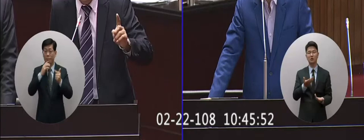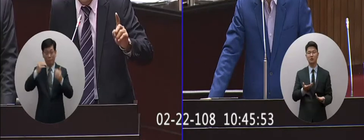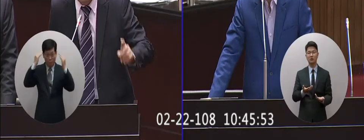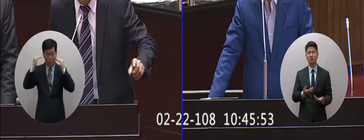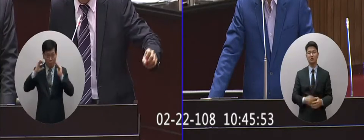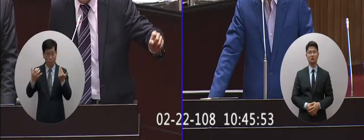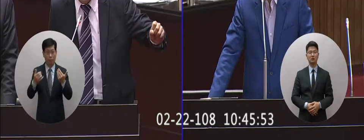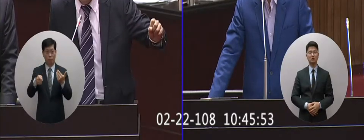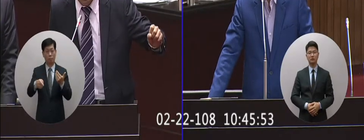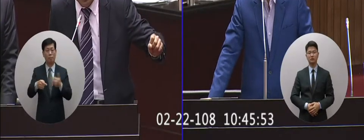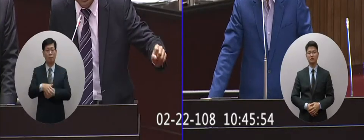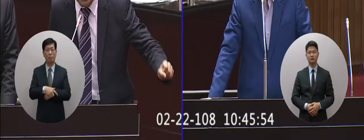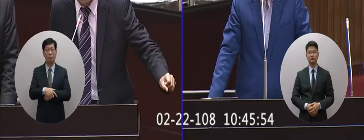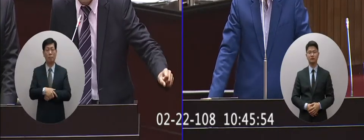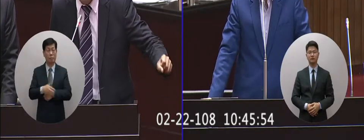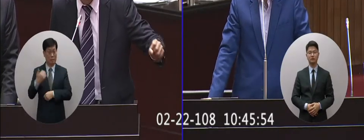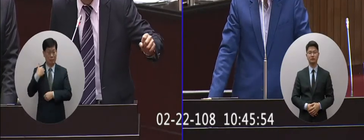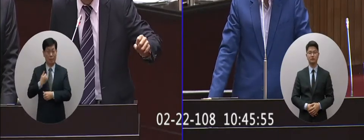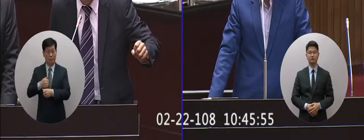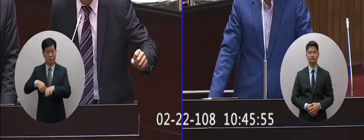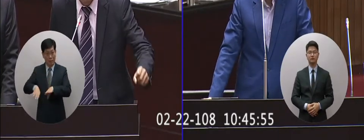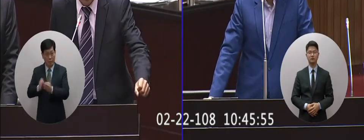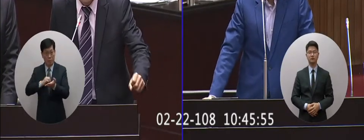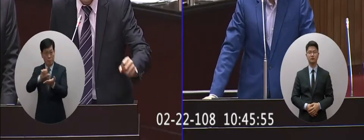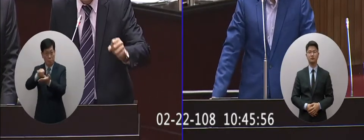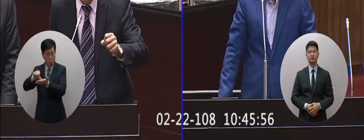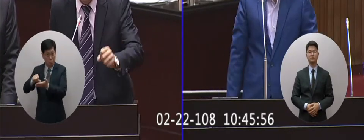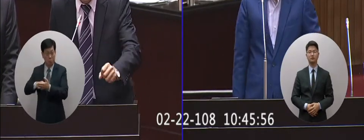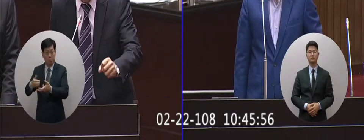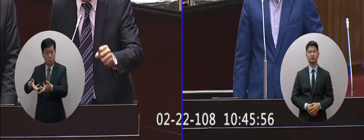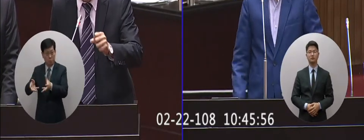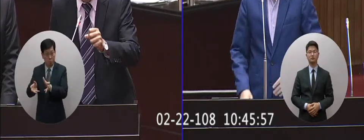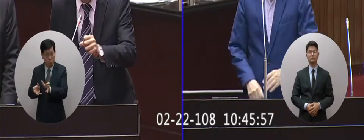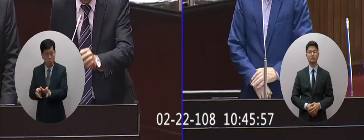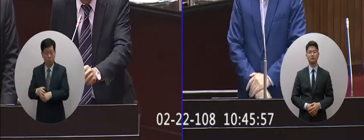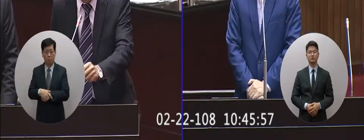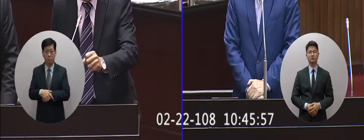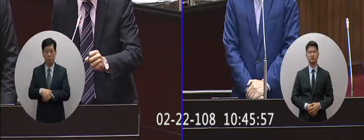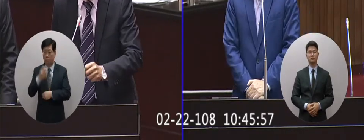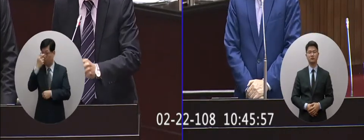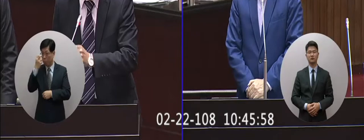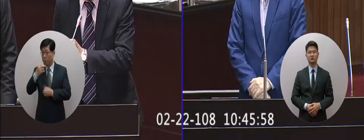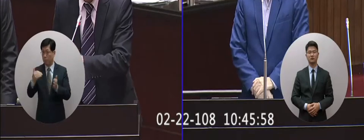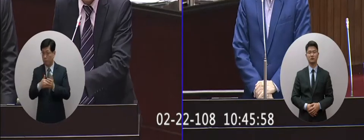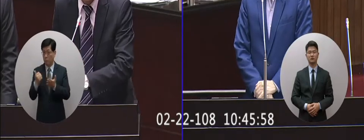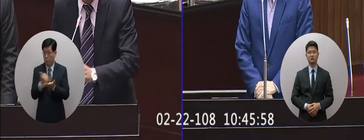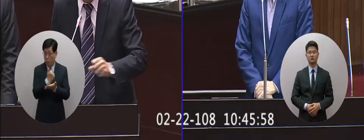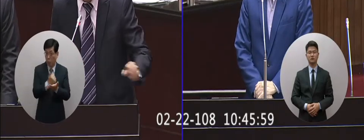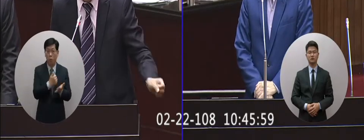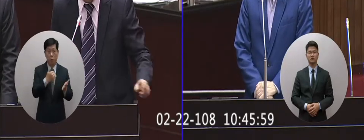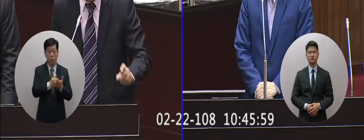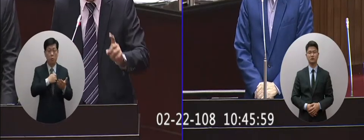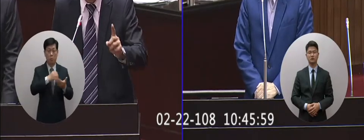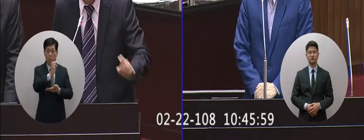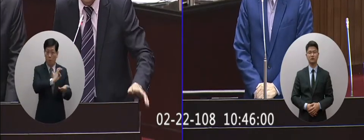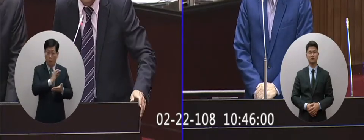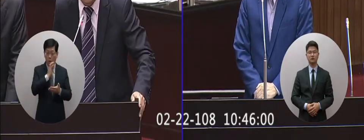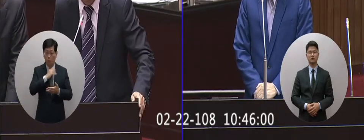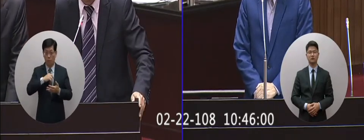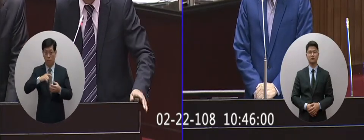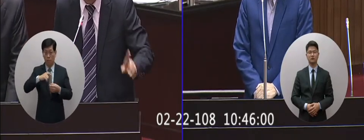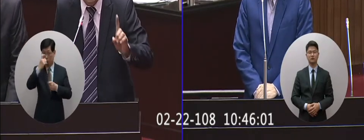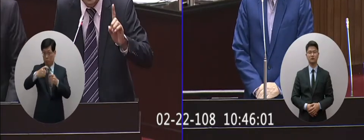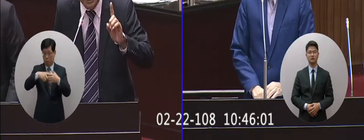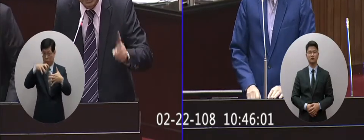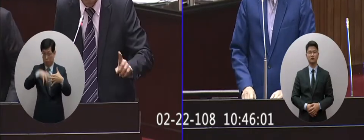国就是因为把从生产、团体、检疫、物流到外销业者整合，10年内